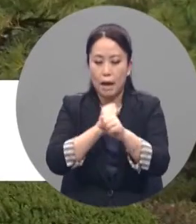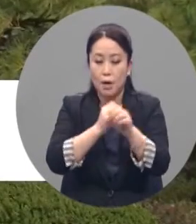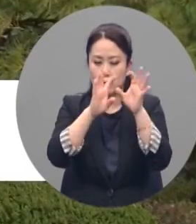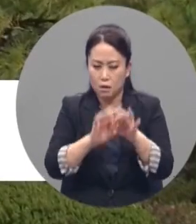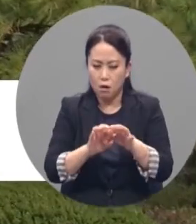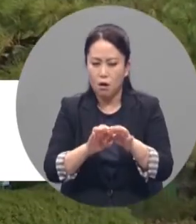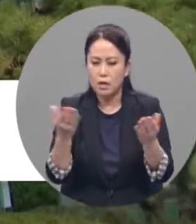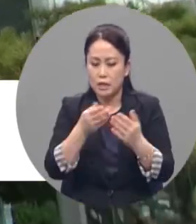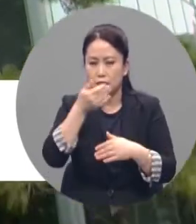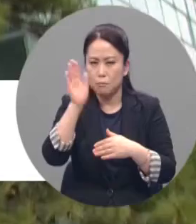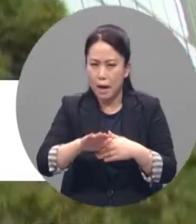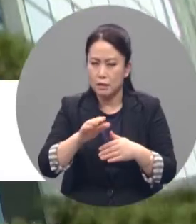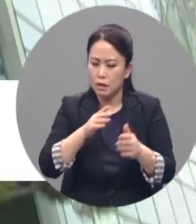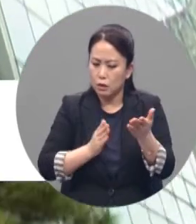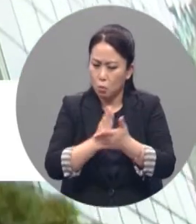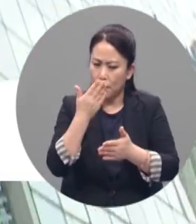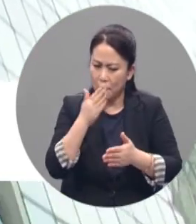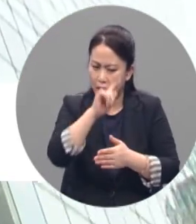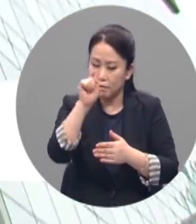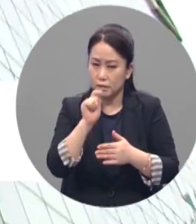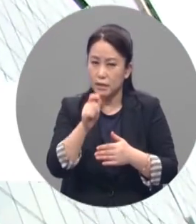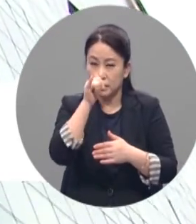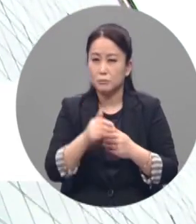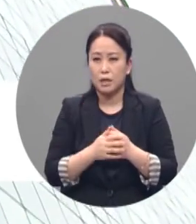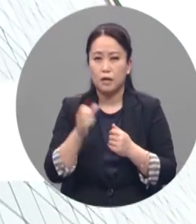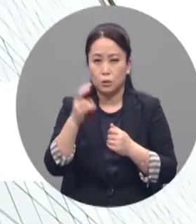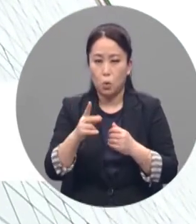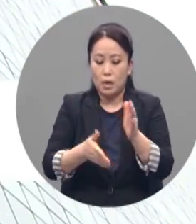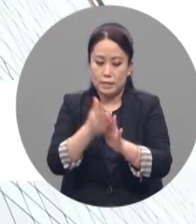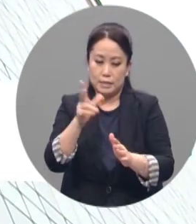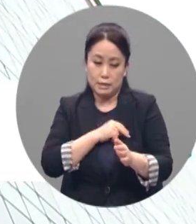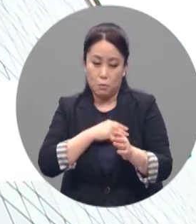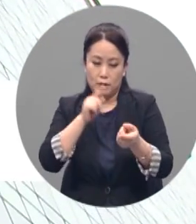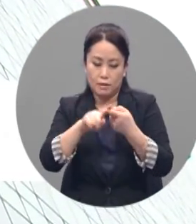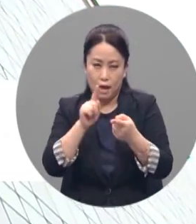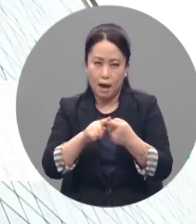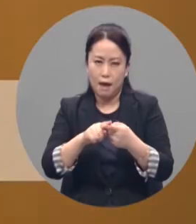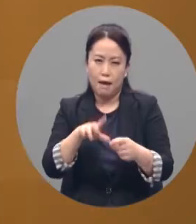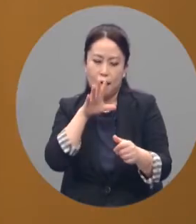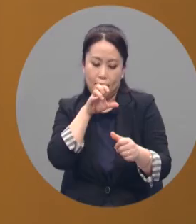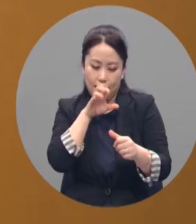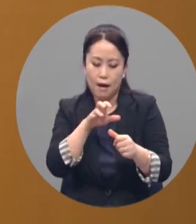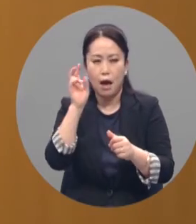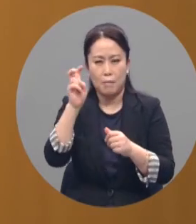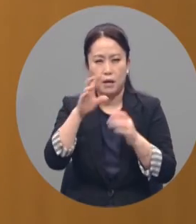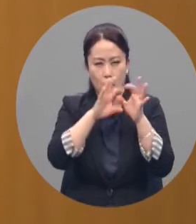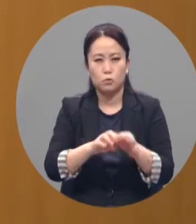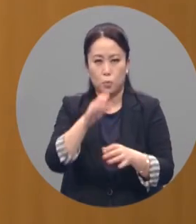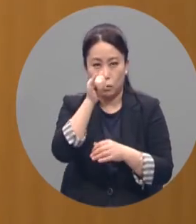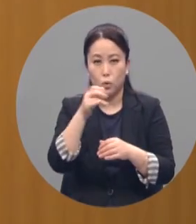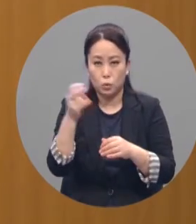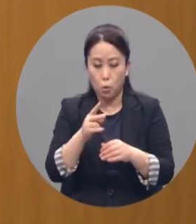도시공사 사장 공백 장기화 등 인사난맥에 대한 시의원들의 질타도 예상됩니다. 특히 본격적인 선거